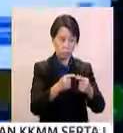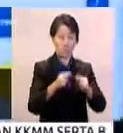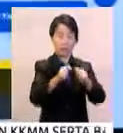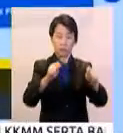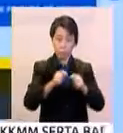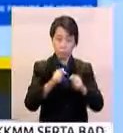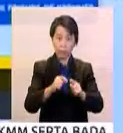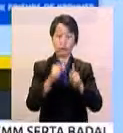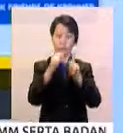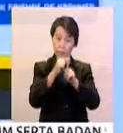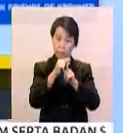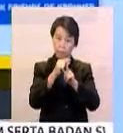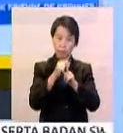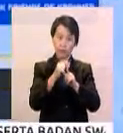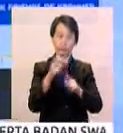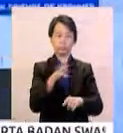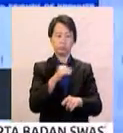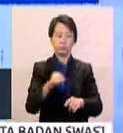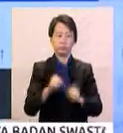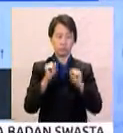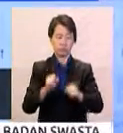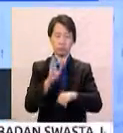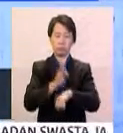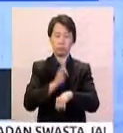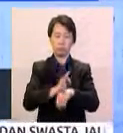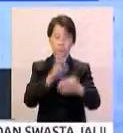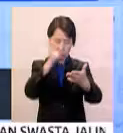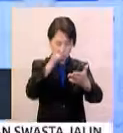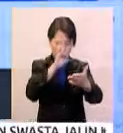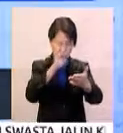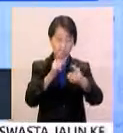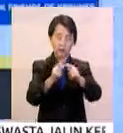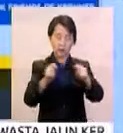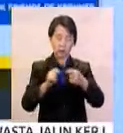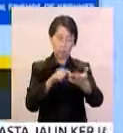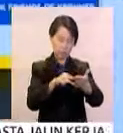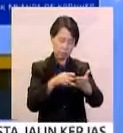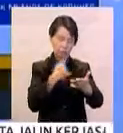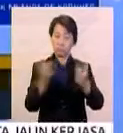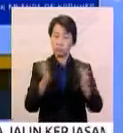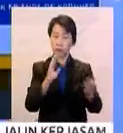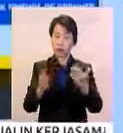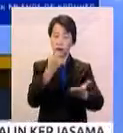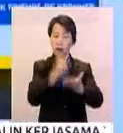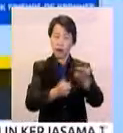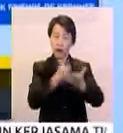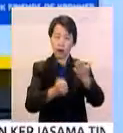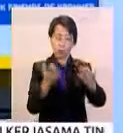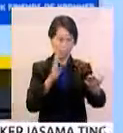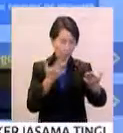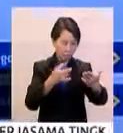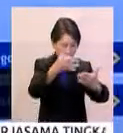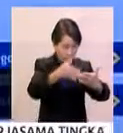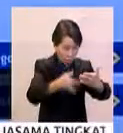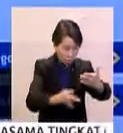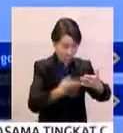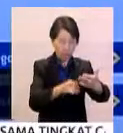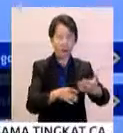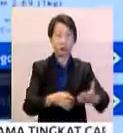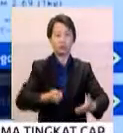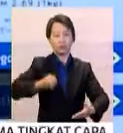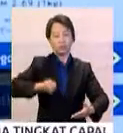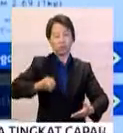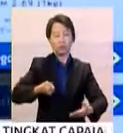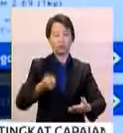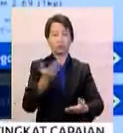lokasi atau perkataan. Ia juga berfungsi untuk mengesan lokasi serta perbandingan harga berdasarkan item atau bakul